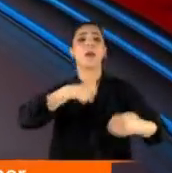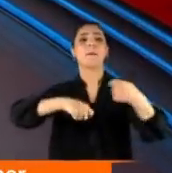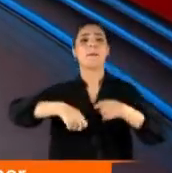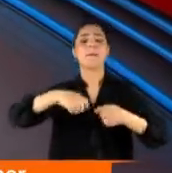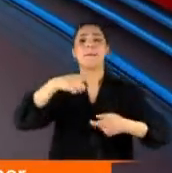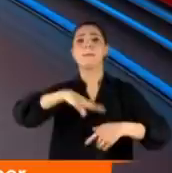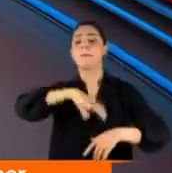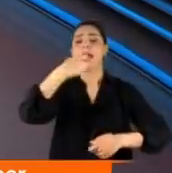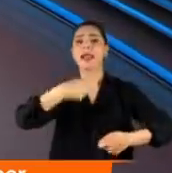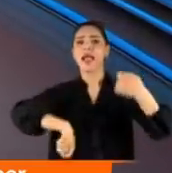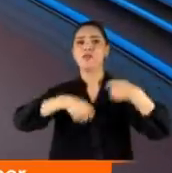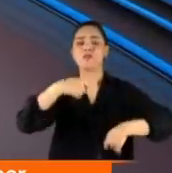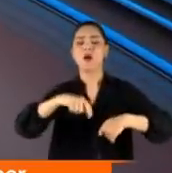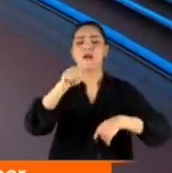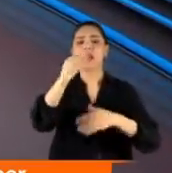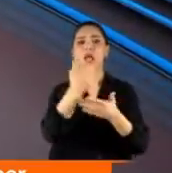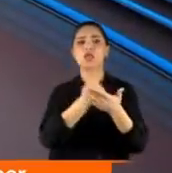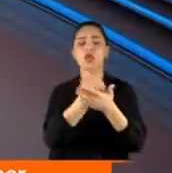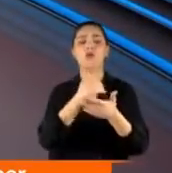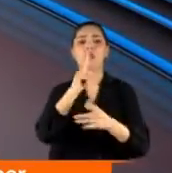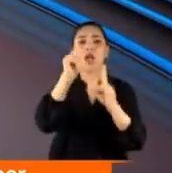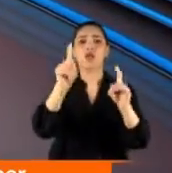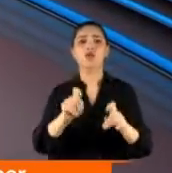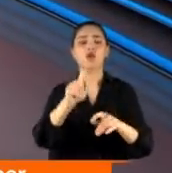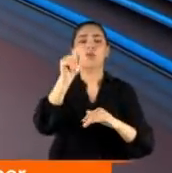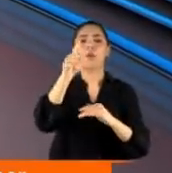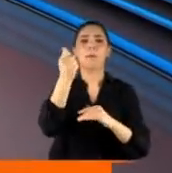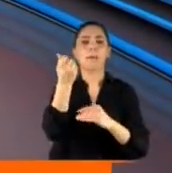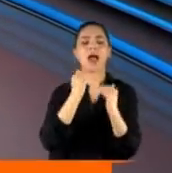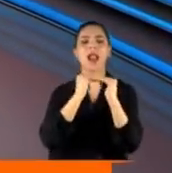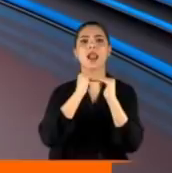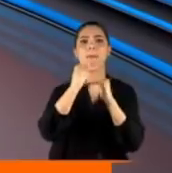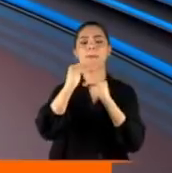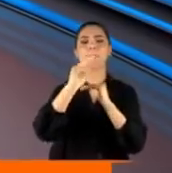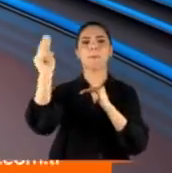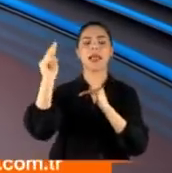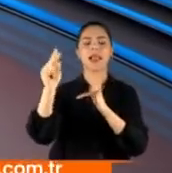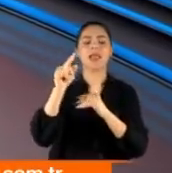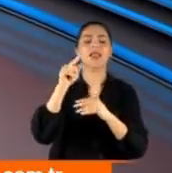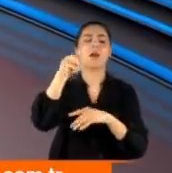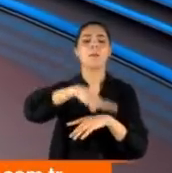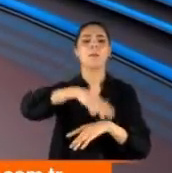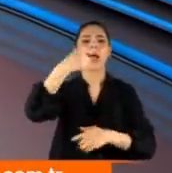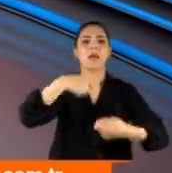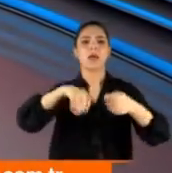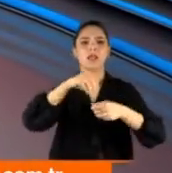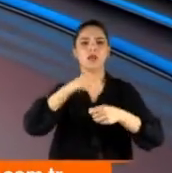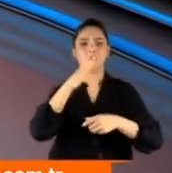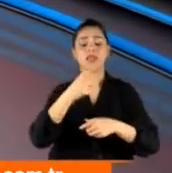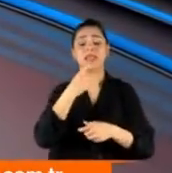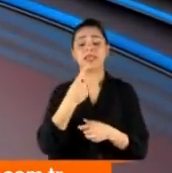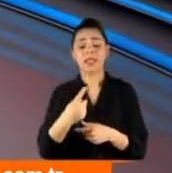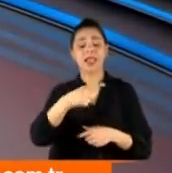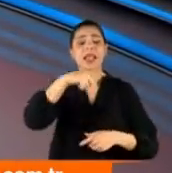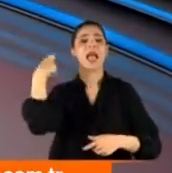rezervlerini soran Kemal Kılıçdaroğlu'na paralar milletin hazinesinde, Merkez Bankası'nda yanıtını verdi. Eski Hazine ve Maliye Bakanı